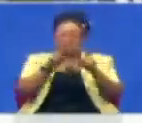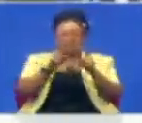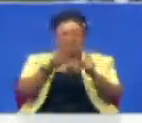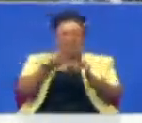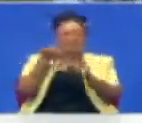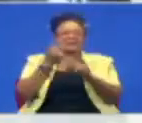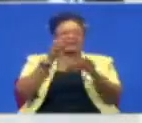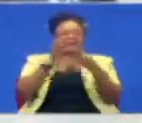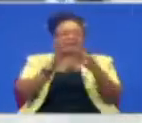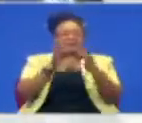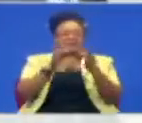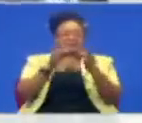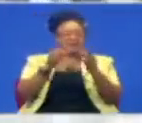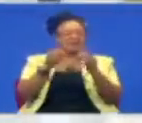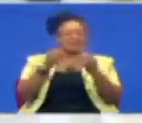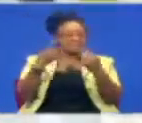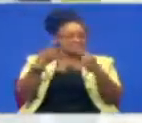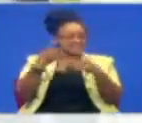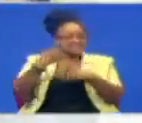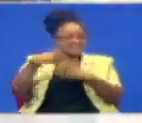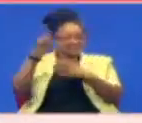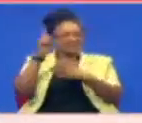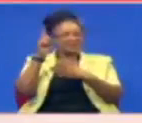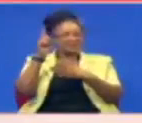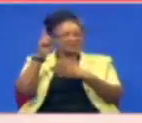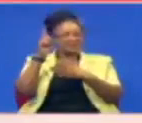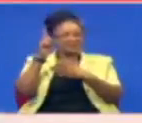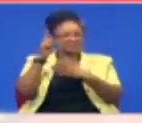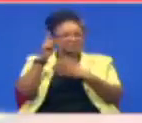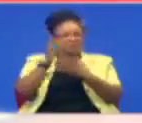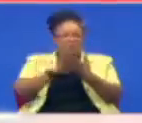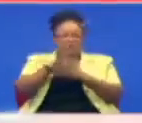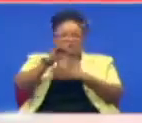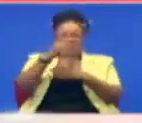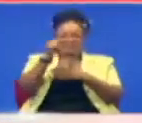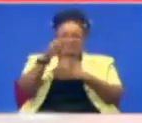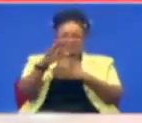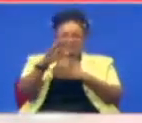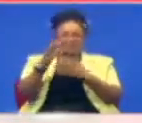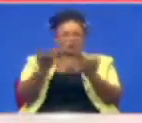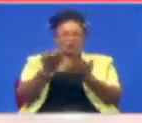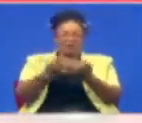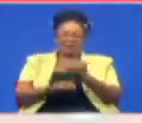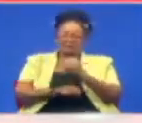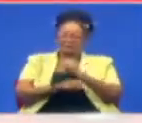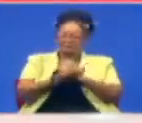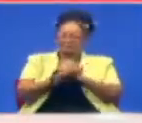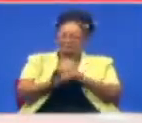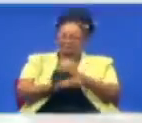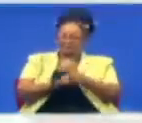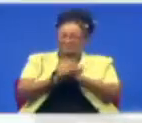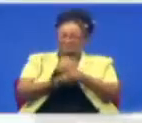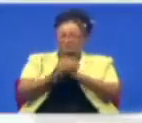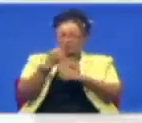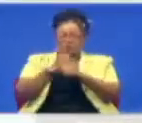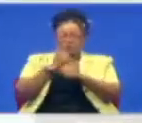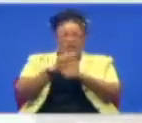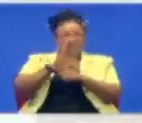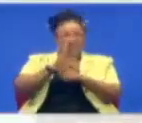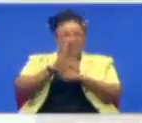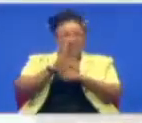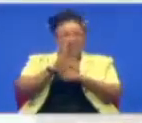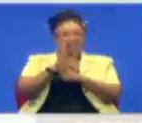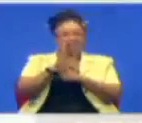angehitajika kupita mtihani aliopewa mbele ya tume ya JSC aliposimulia mengi ya utendakazi wake. 3 years